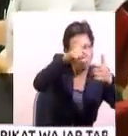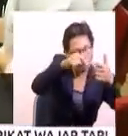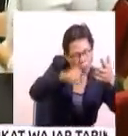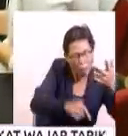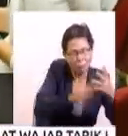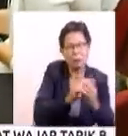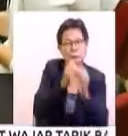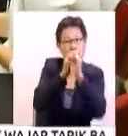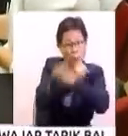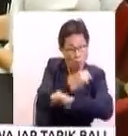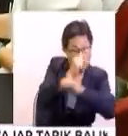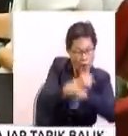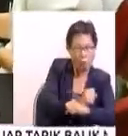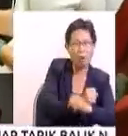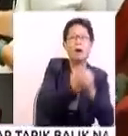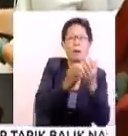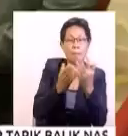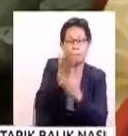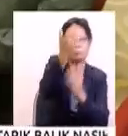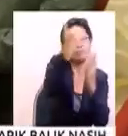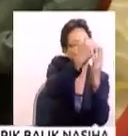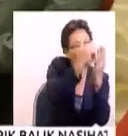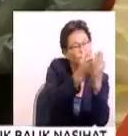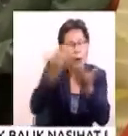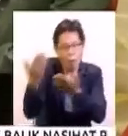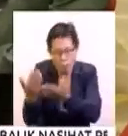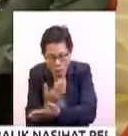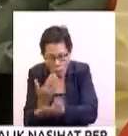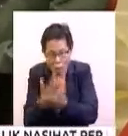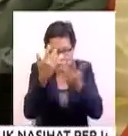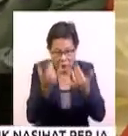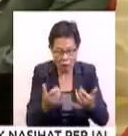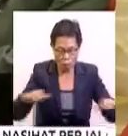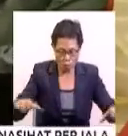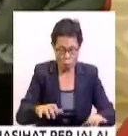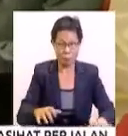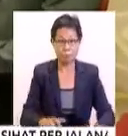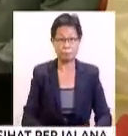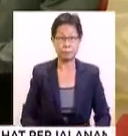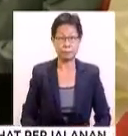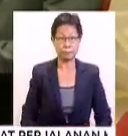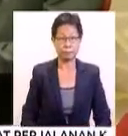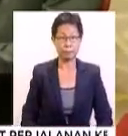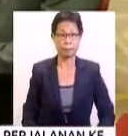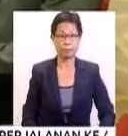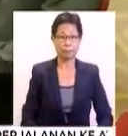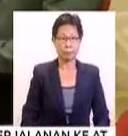dan cabaran menerusi langkah-langkah pembaharuan yang dilaksanakan.